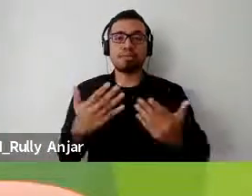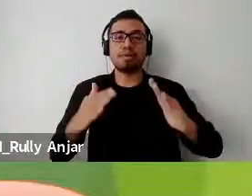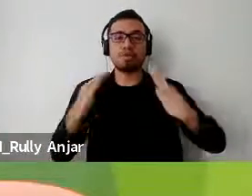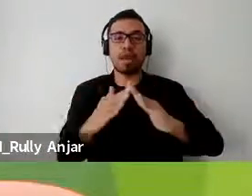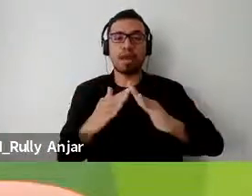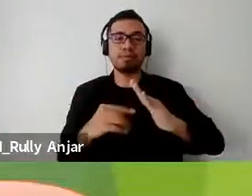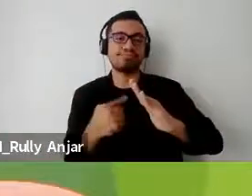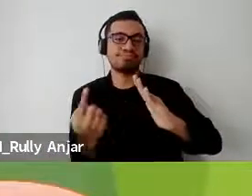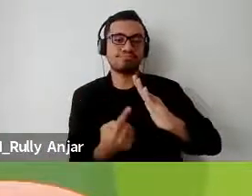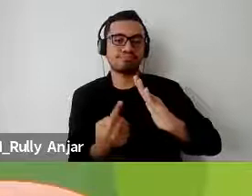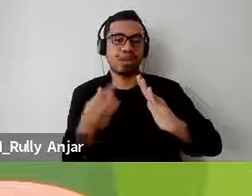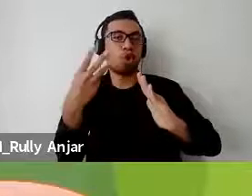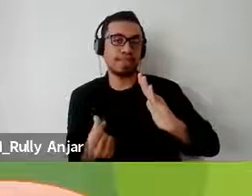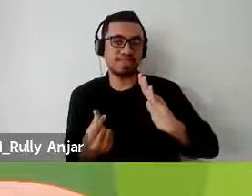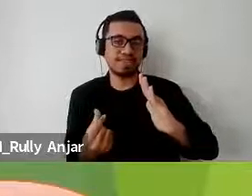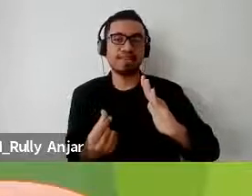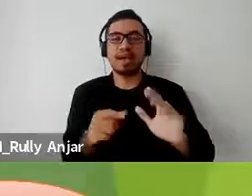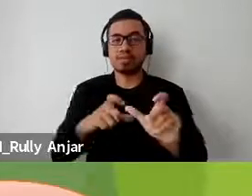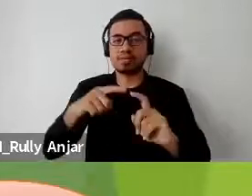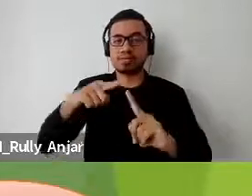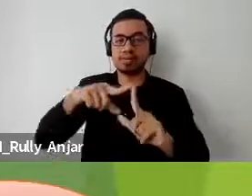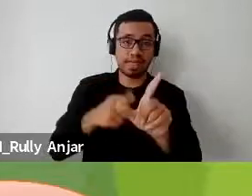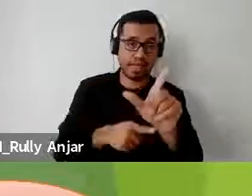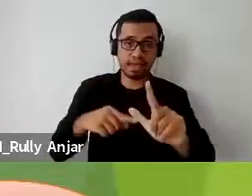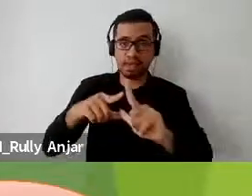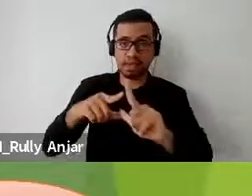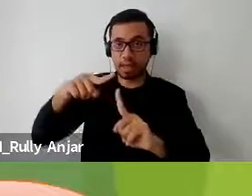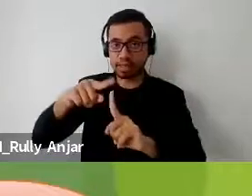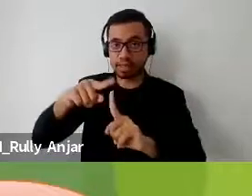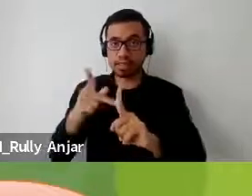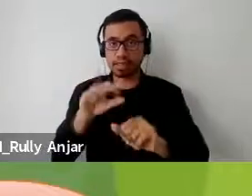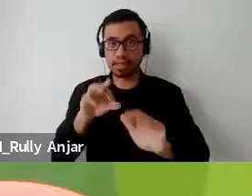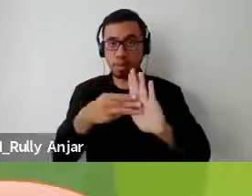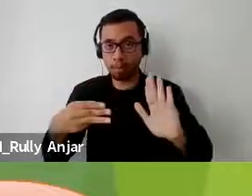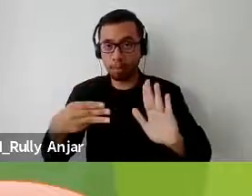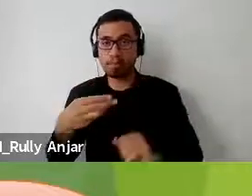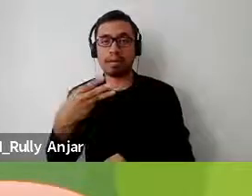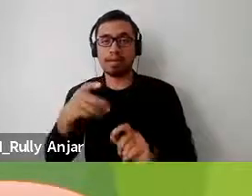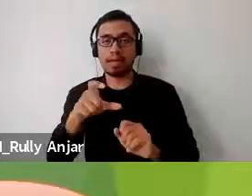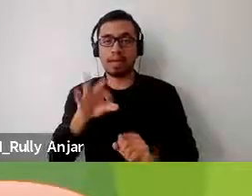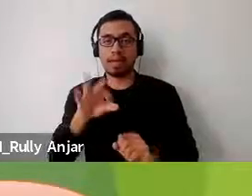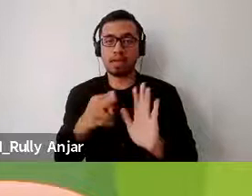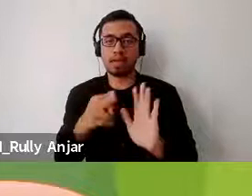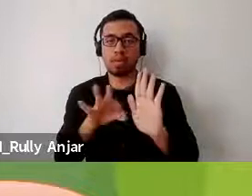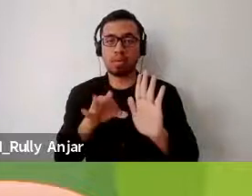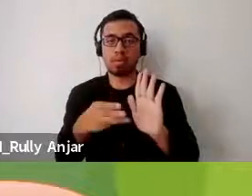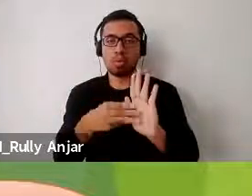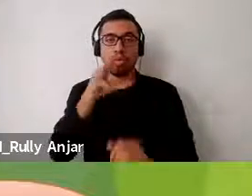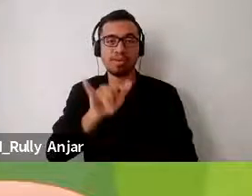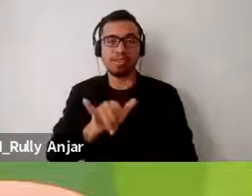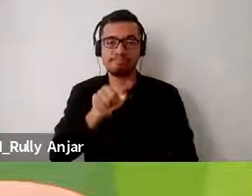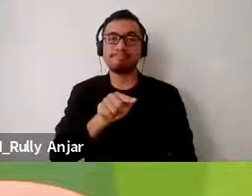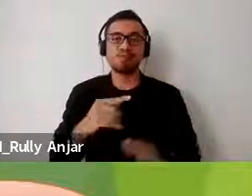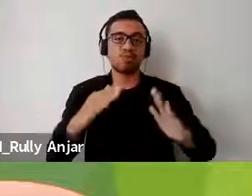ini, menurut kami, ini adalah menjadi langkah adaptasi masyarakat dalam menggerakkan perekonomian